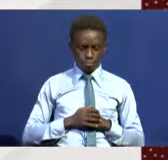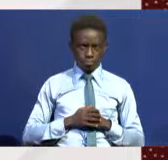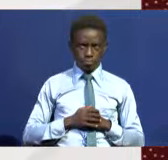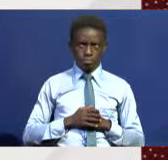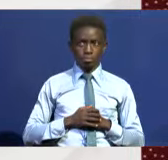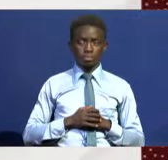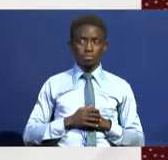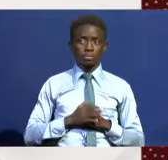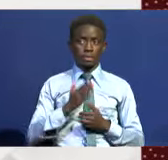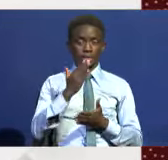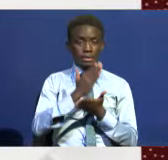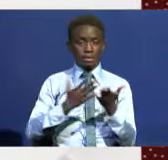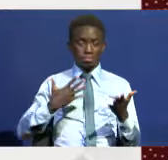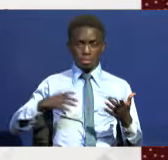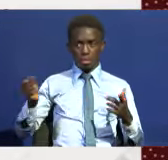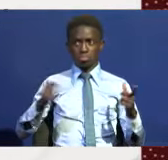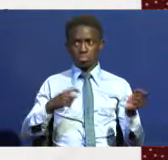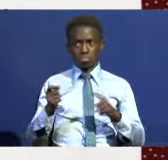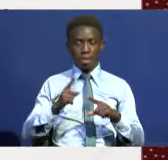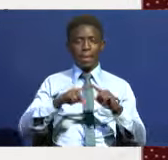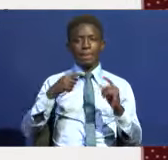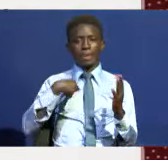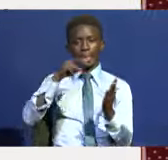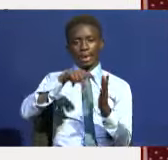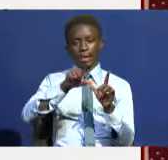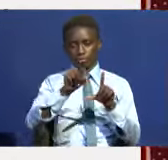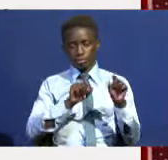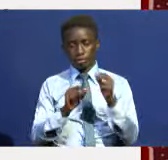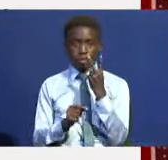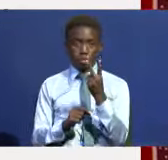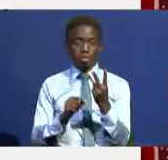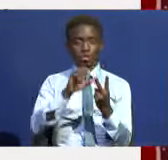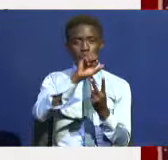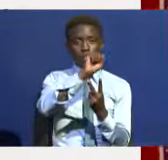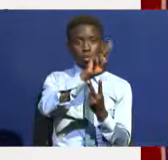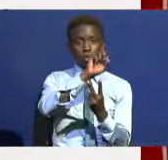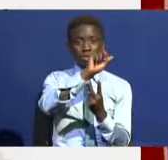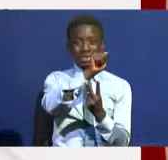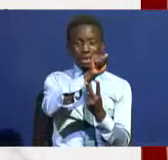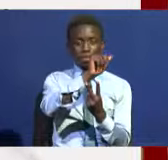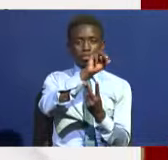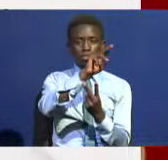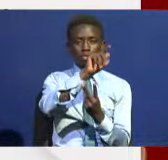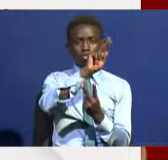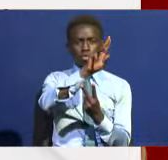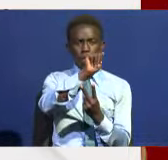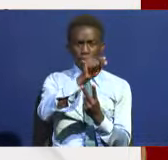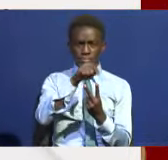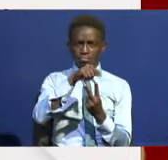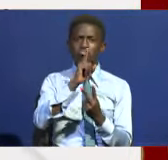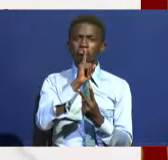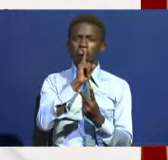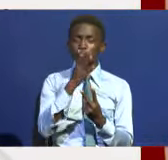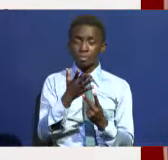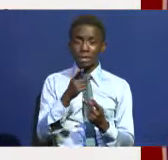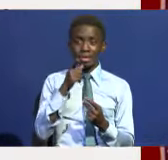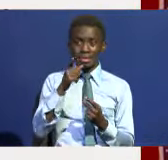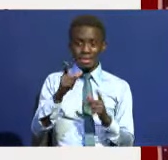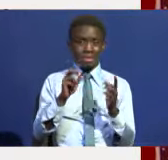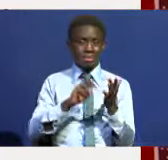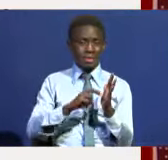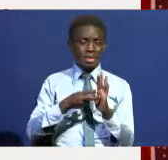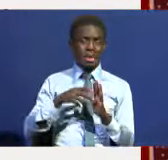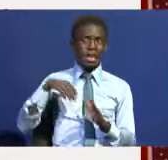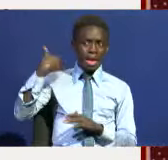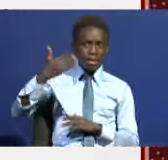Balo, tunajumbe kadhaa lakini tutasoma mbili. Anasema anaitwa Asusa Mutua. Anasema maana ya methali hii ni kwamba kila siku tunaishi kwa